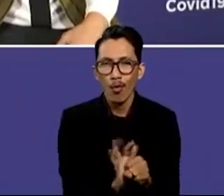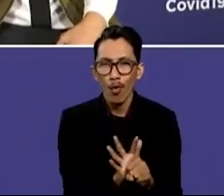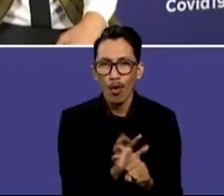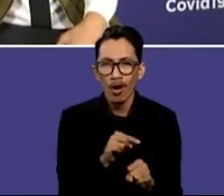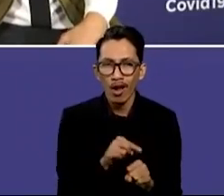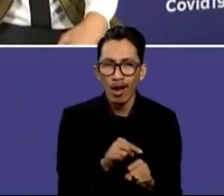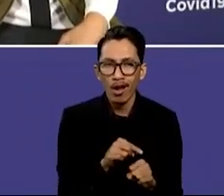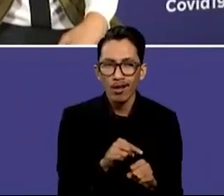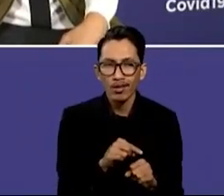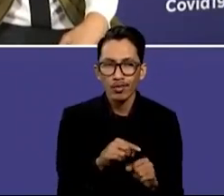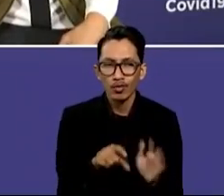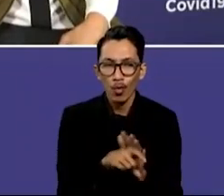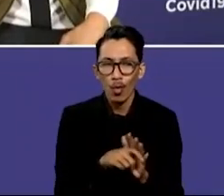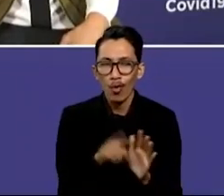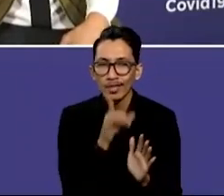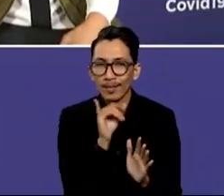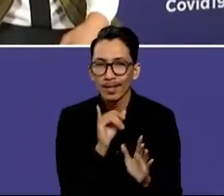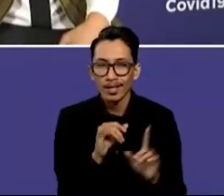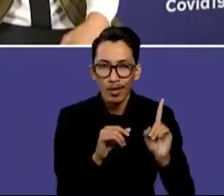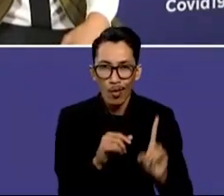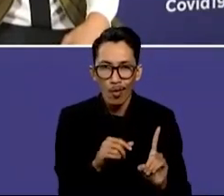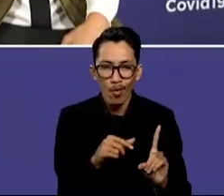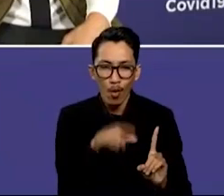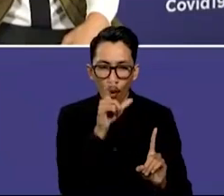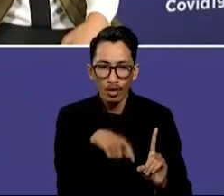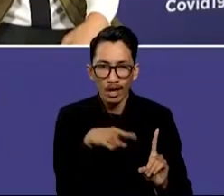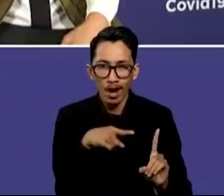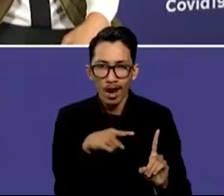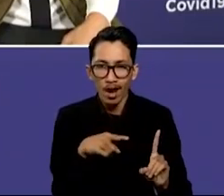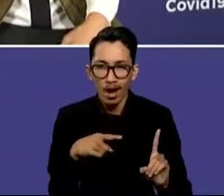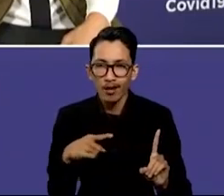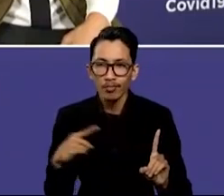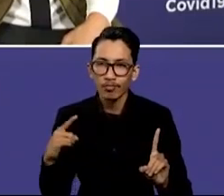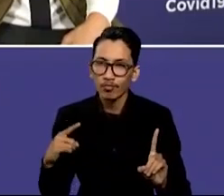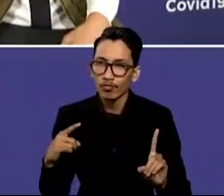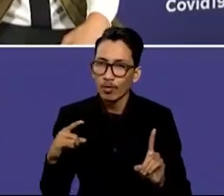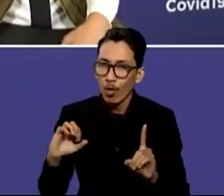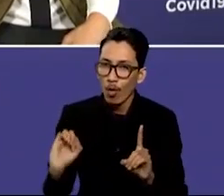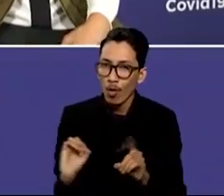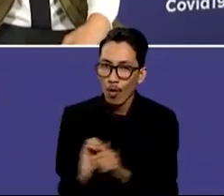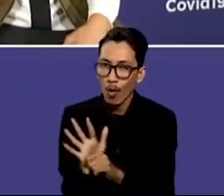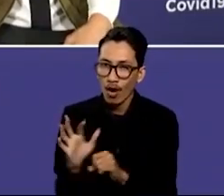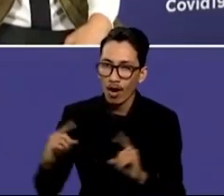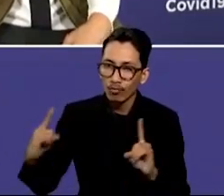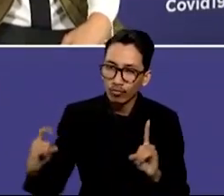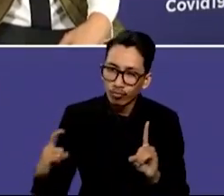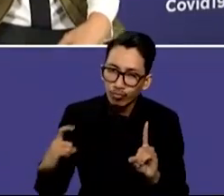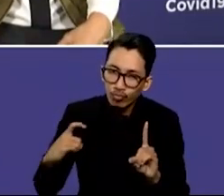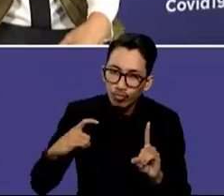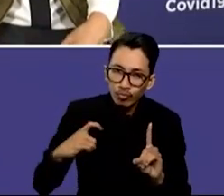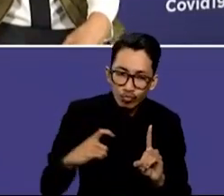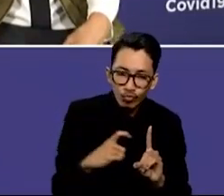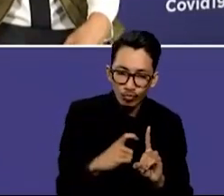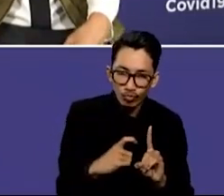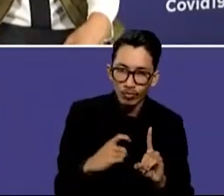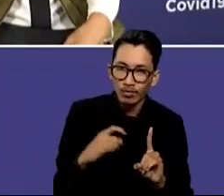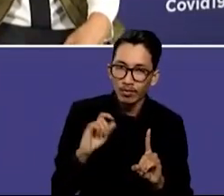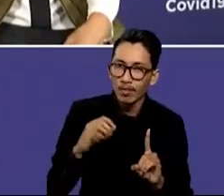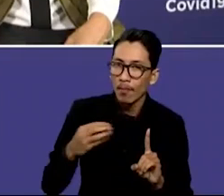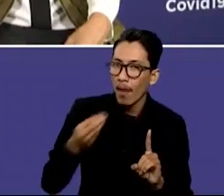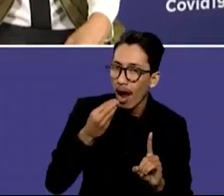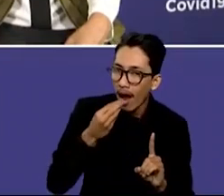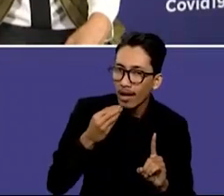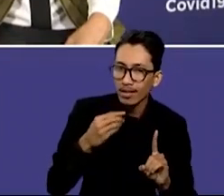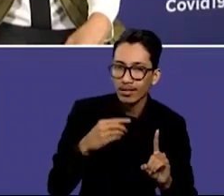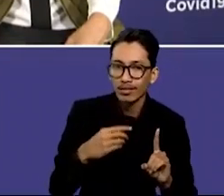menyerang orang, ini kan melewati medianya adalah mulut, hidung, dan mata. Betul. Nah, maka arahan dari